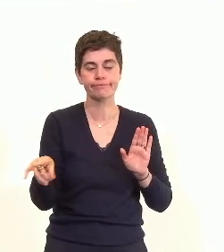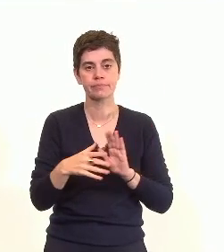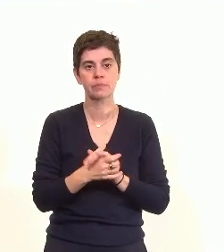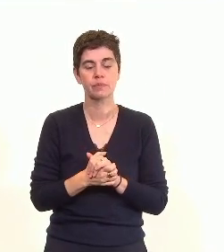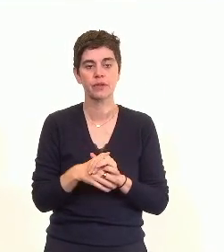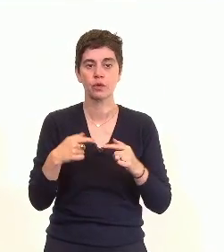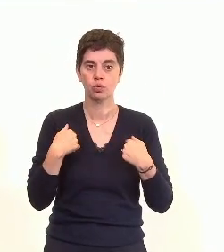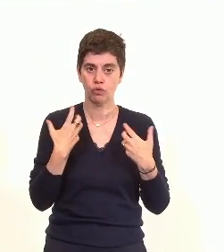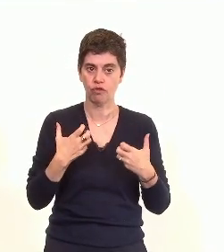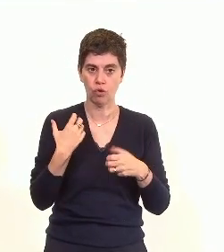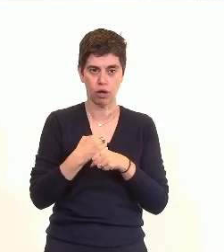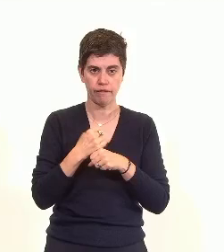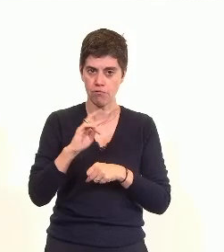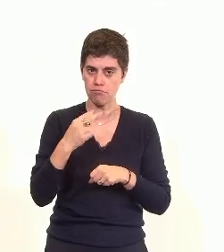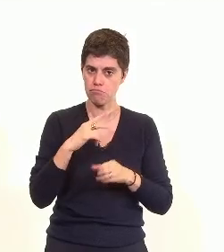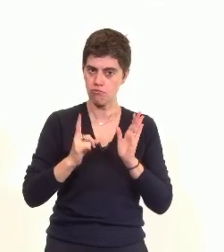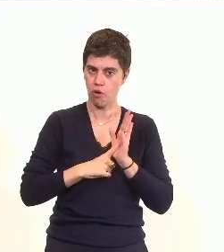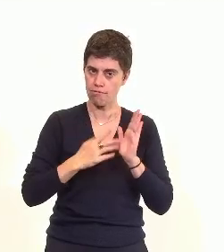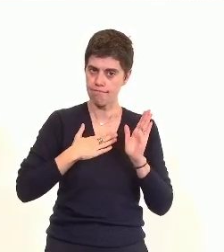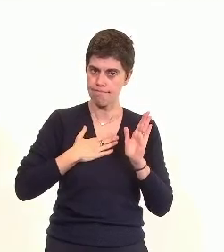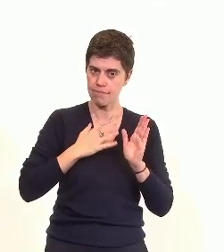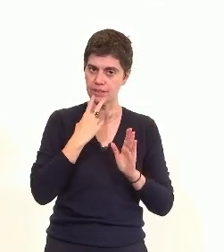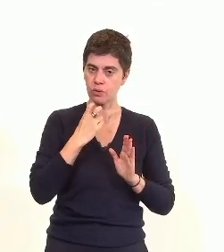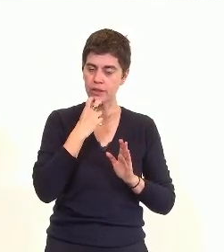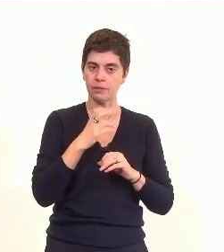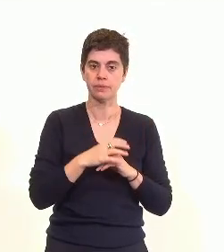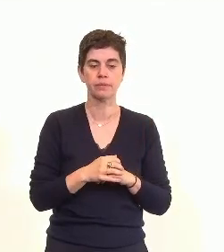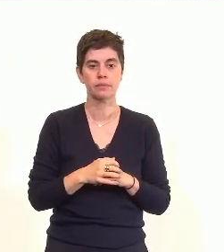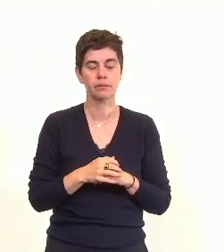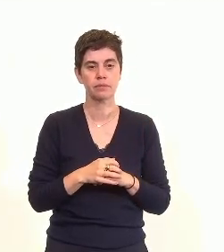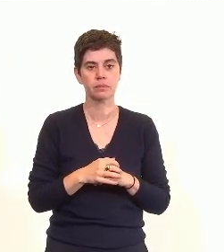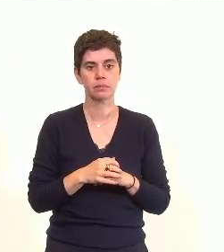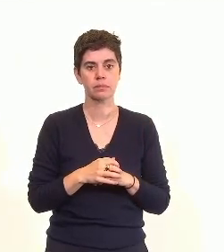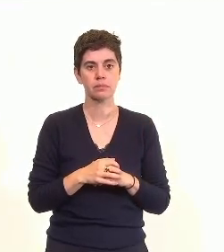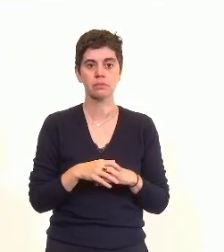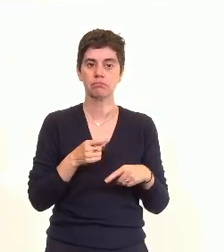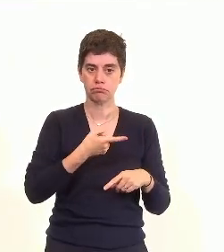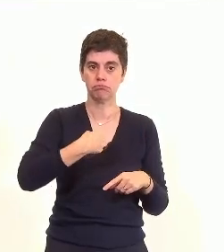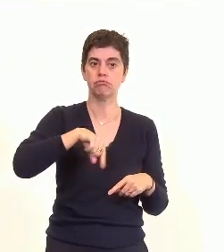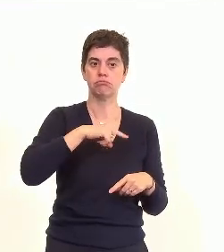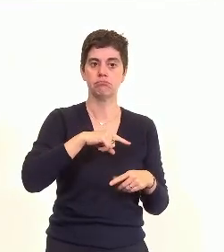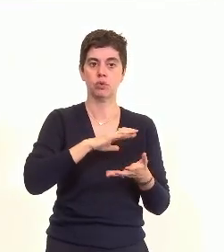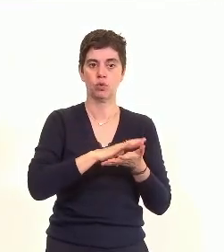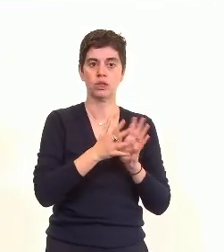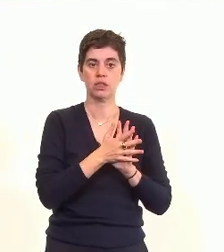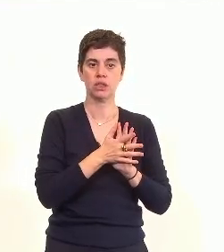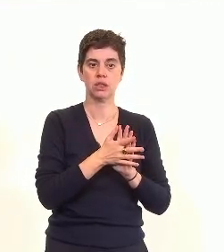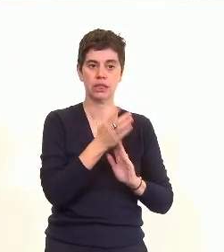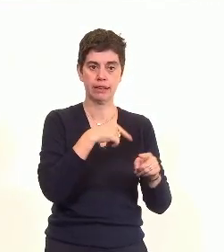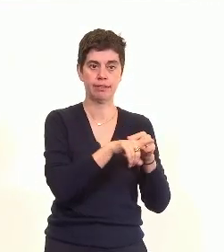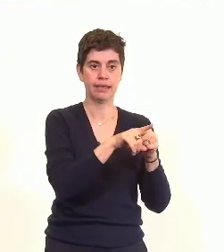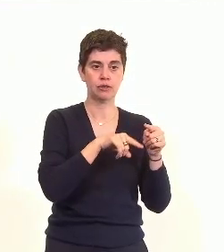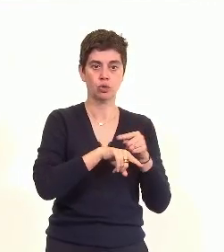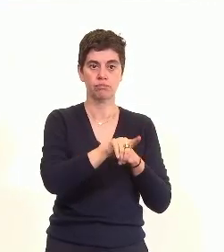principalement des travailleurs d'ESAT. Les personnes de Nous aussi ont voulu aller plus loin, pour mieux comprendre les droits